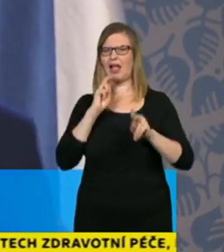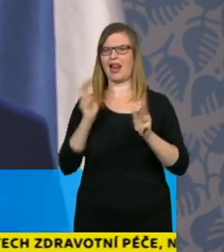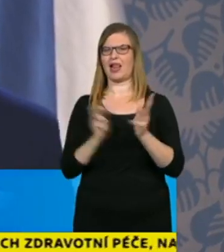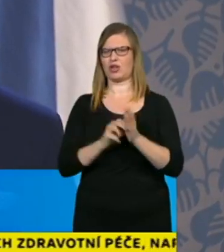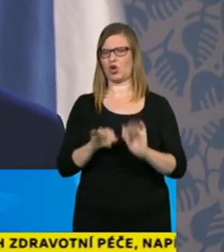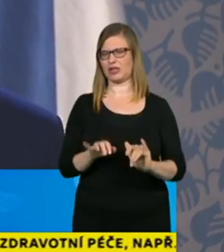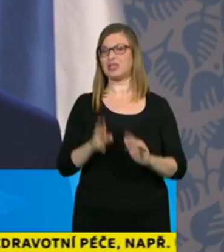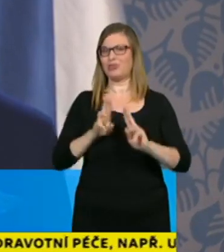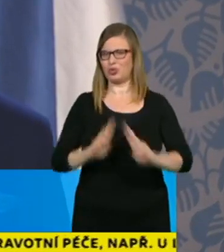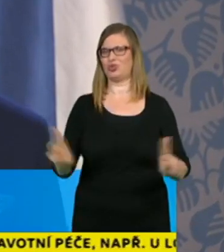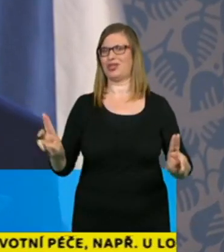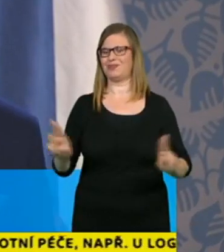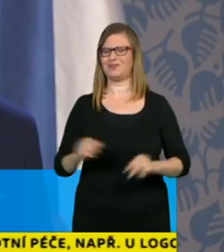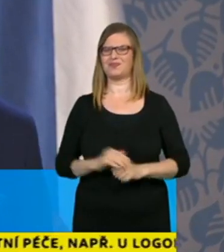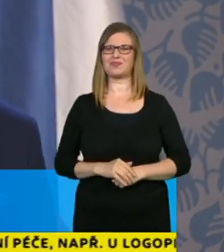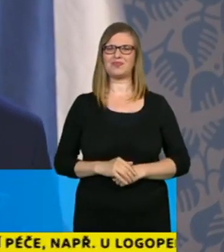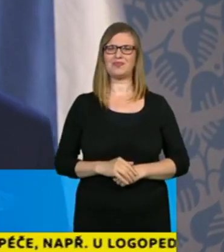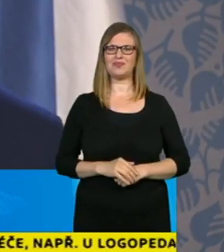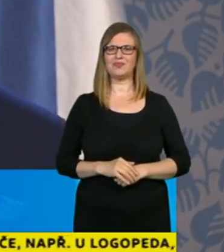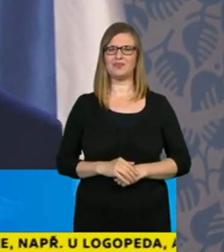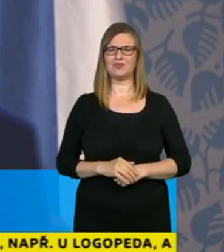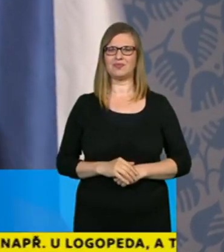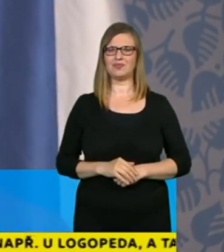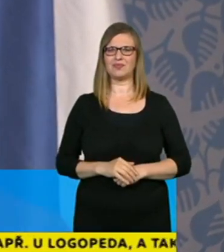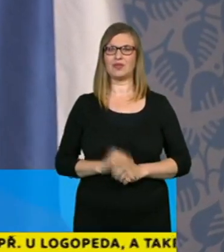dotazy prostřednictvím videokonference.